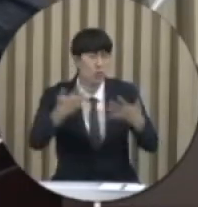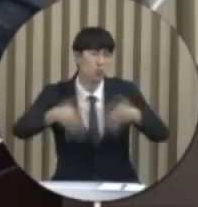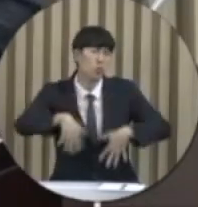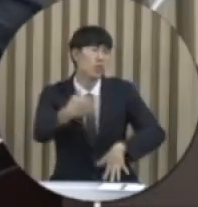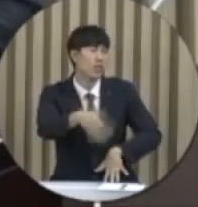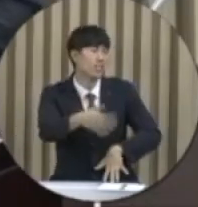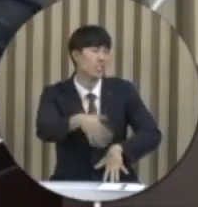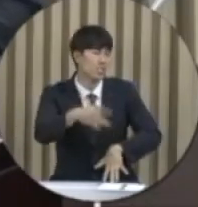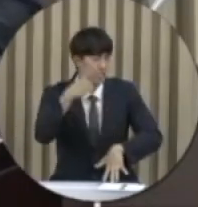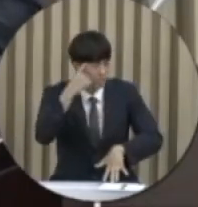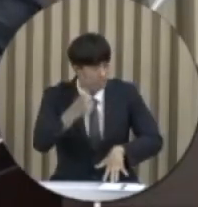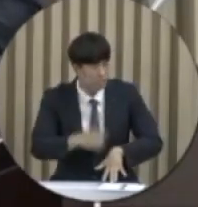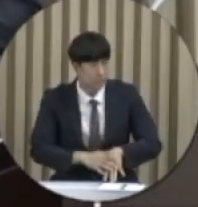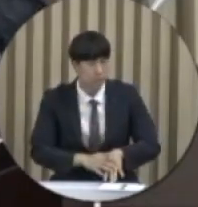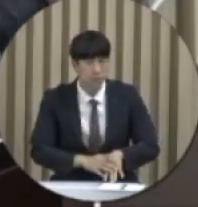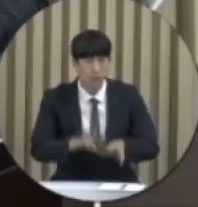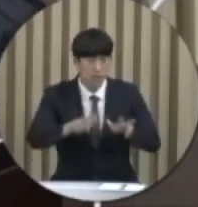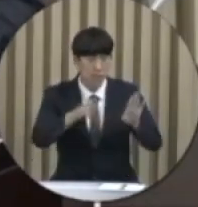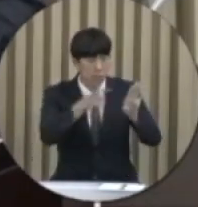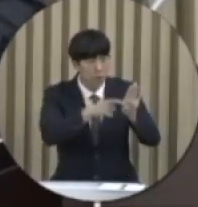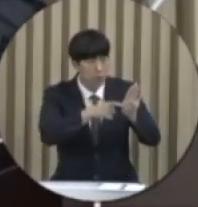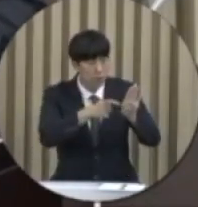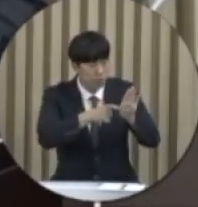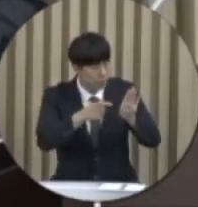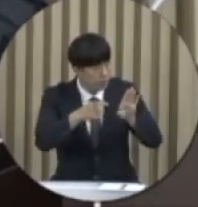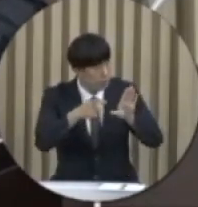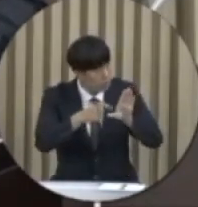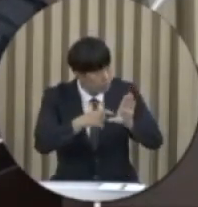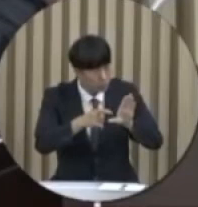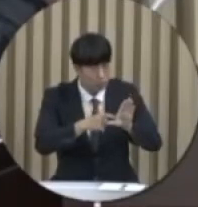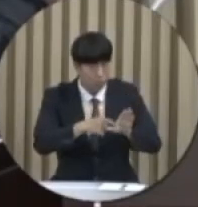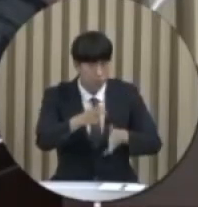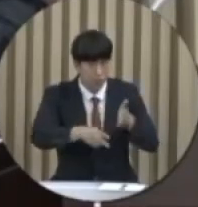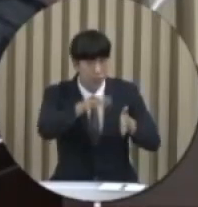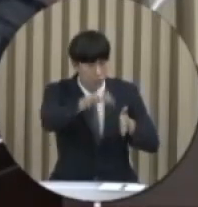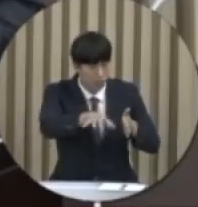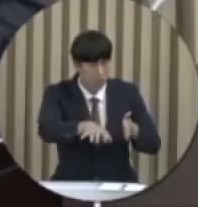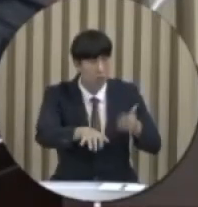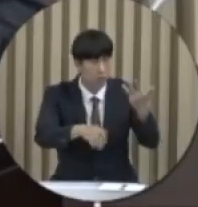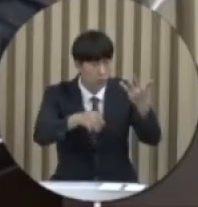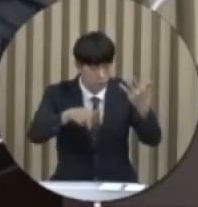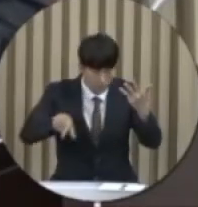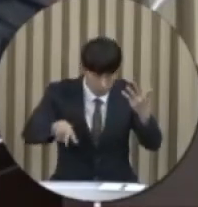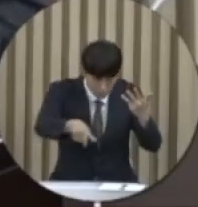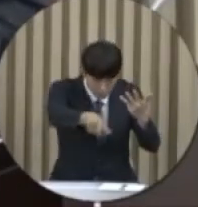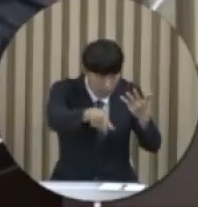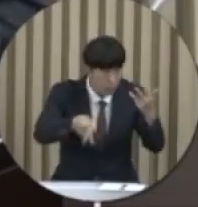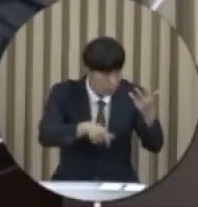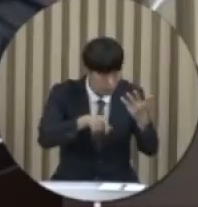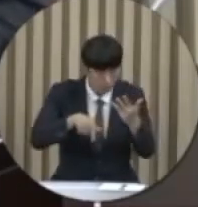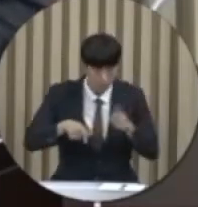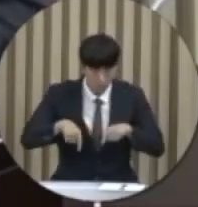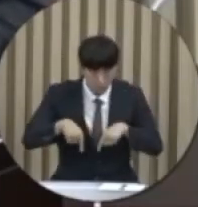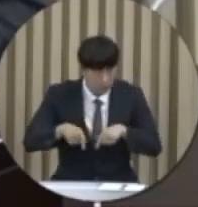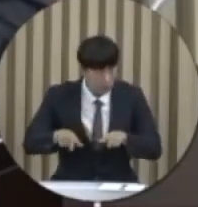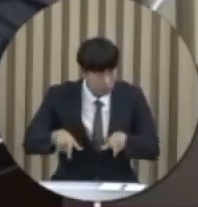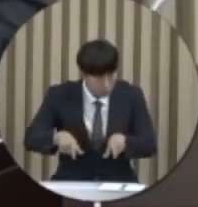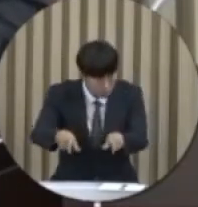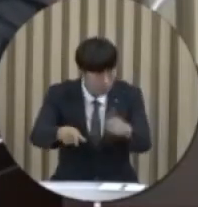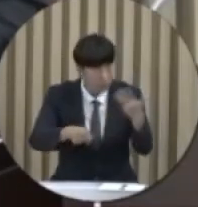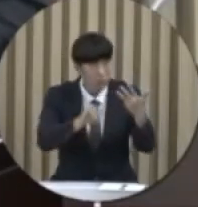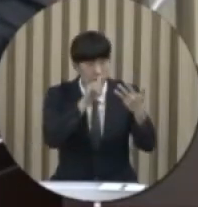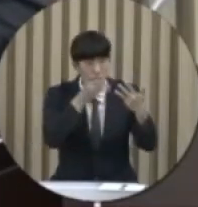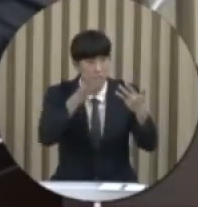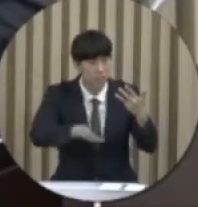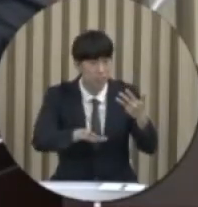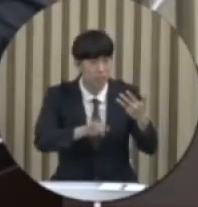듭니다. 지금 현재 병점역은 8개 레일로 움직이고 있는데 이 GTX 신호선이 들어오게 되면 대피선로를